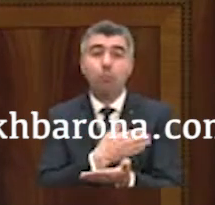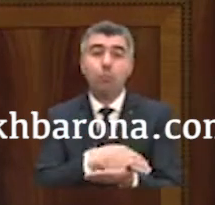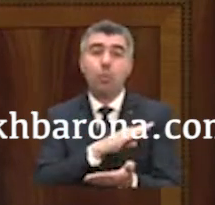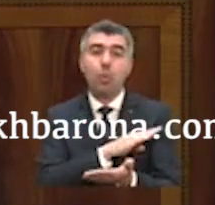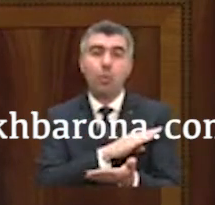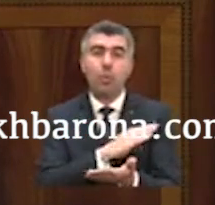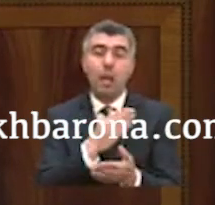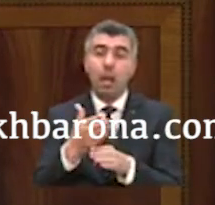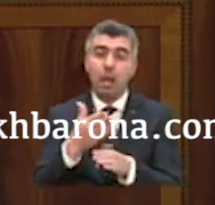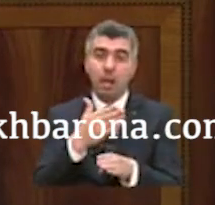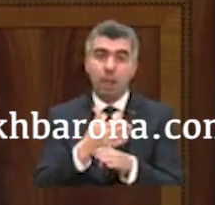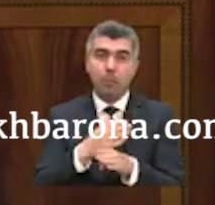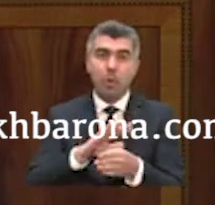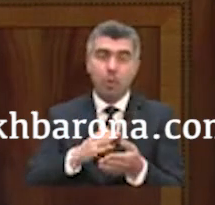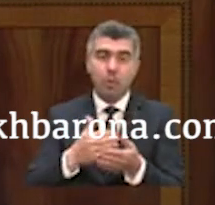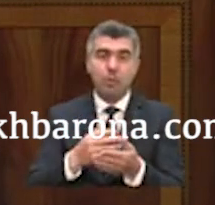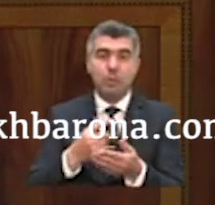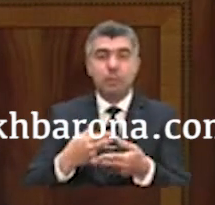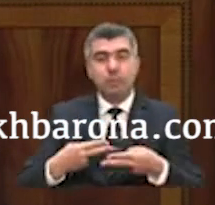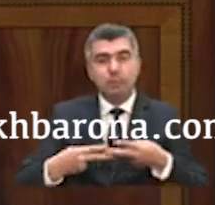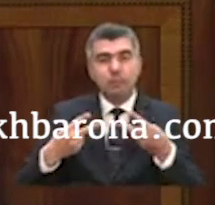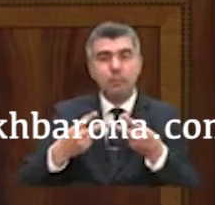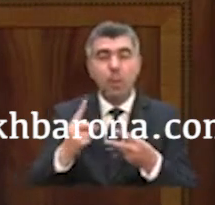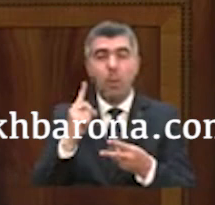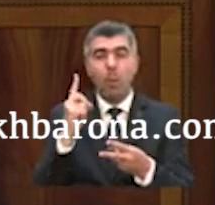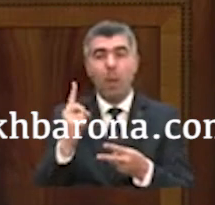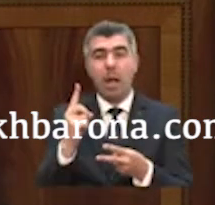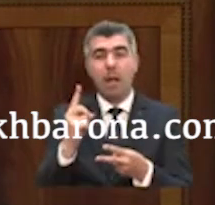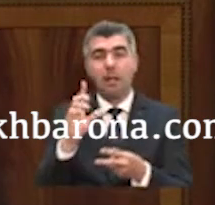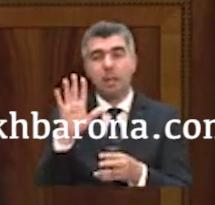المسؤولية كانوا صرحوا في فاتح ماي